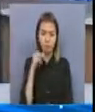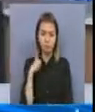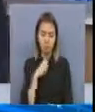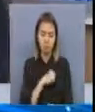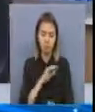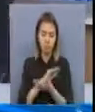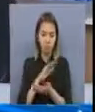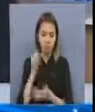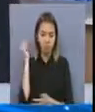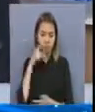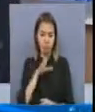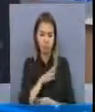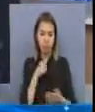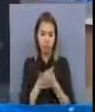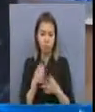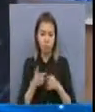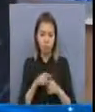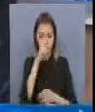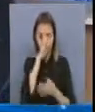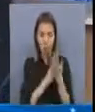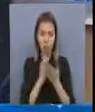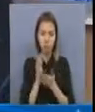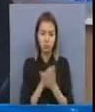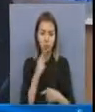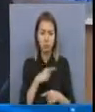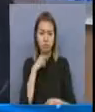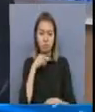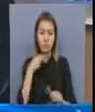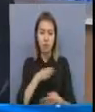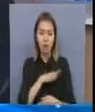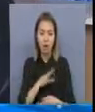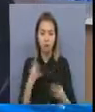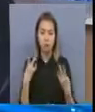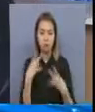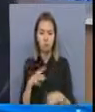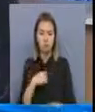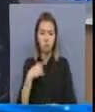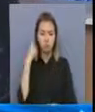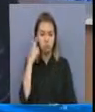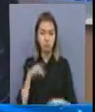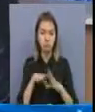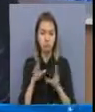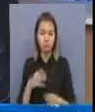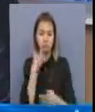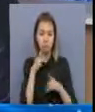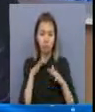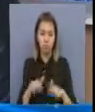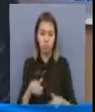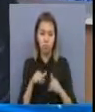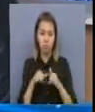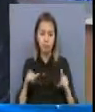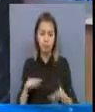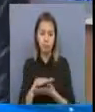өзімнің танысымнан естіп білдім. Бұған дейін мемлекеттік бағдарламаларға қатты назар аудармайтынмын. Қажеті жоқ деп ойладым, алайда жекеспен айналса келе,